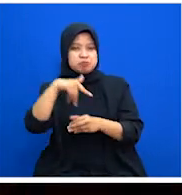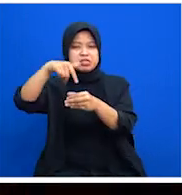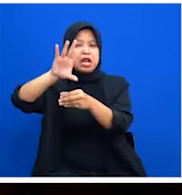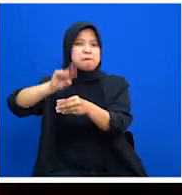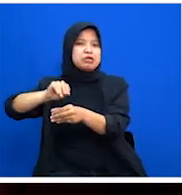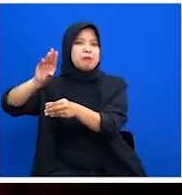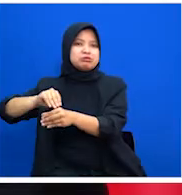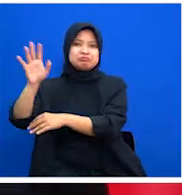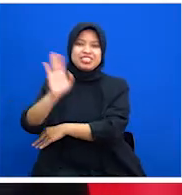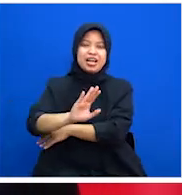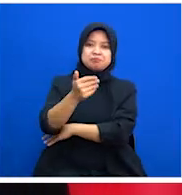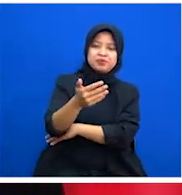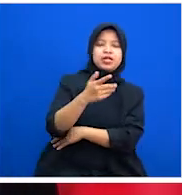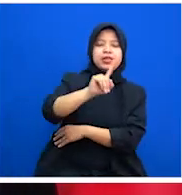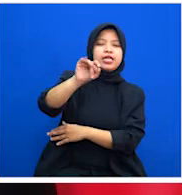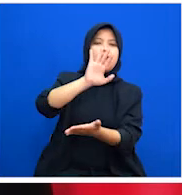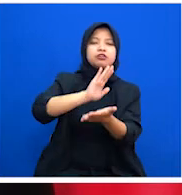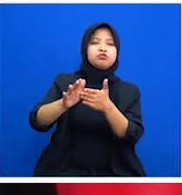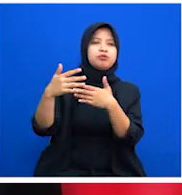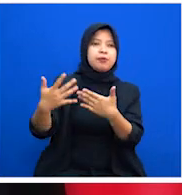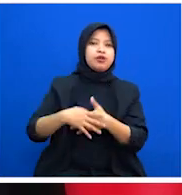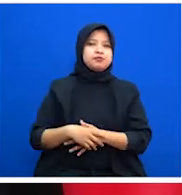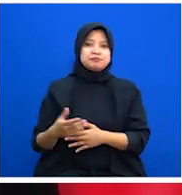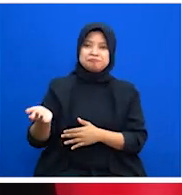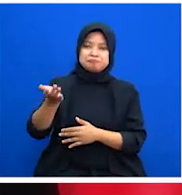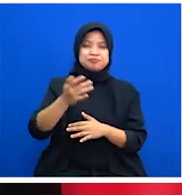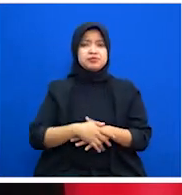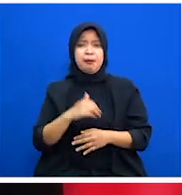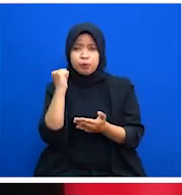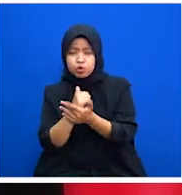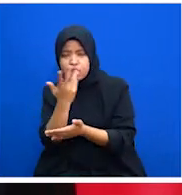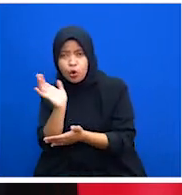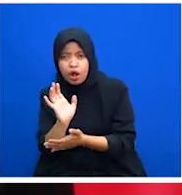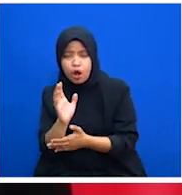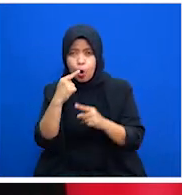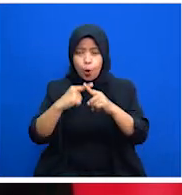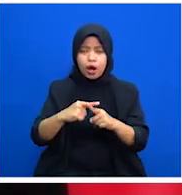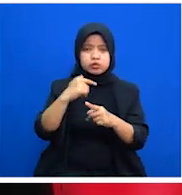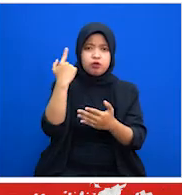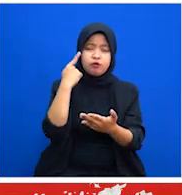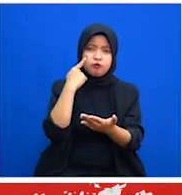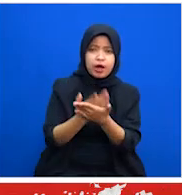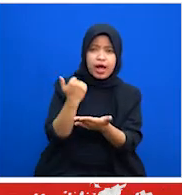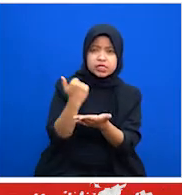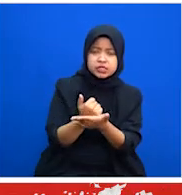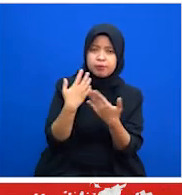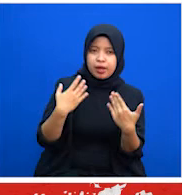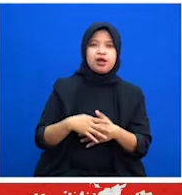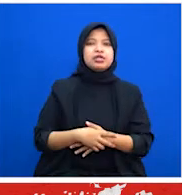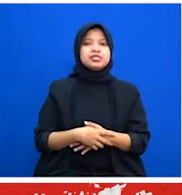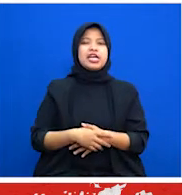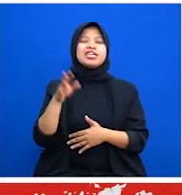bensin tapi kita tanya dulu ke bank musik-musik nih gimana Bener ga nih beritanya hoax atau fakta Bung cek ya